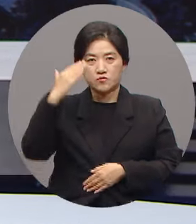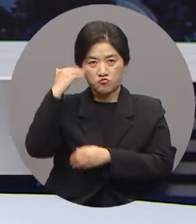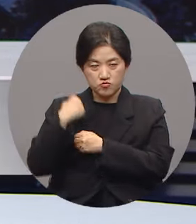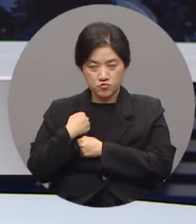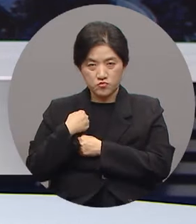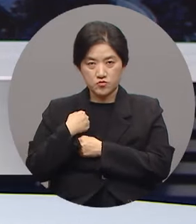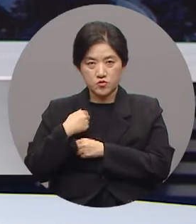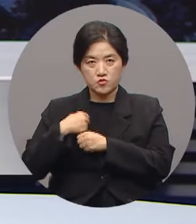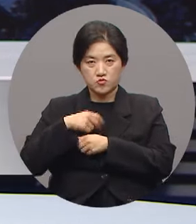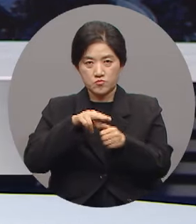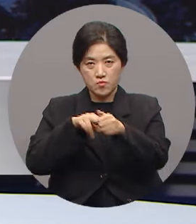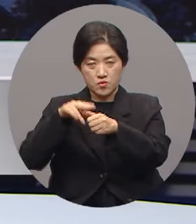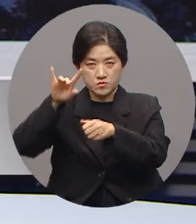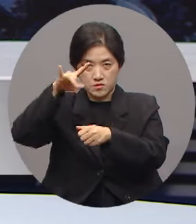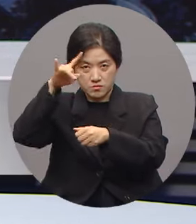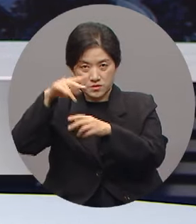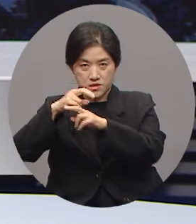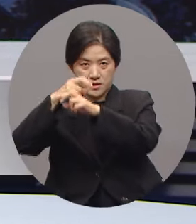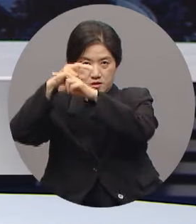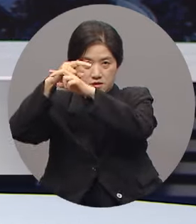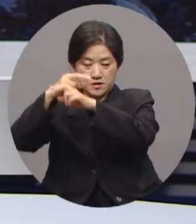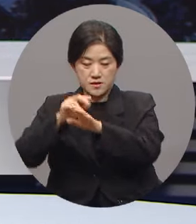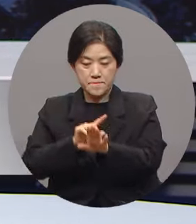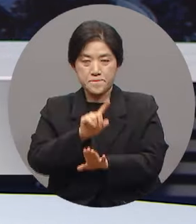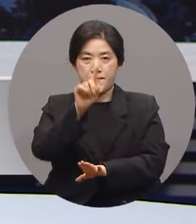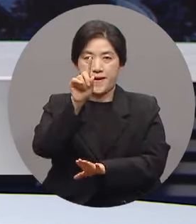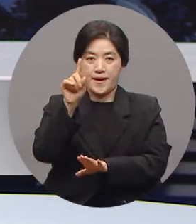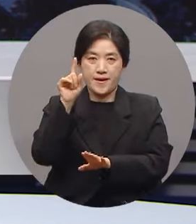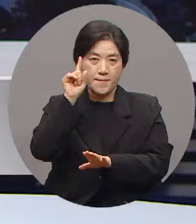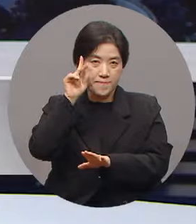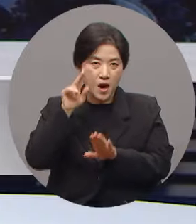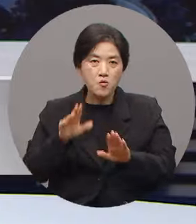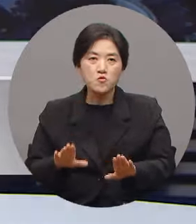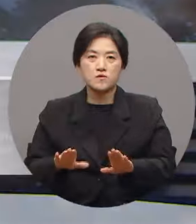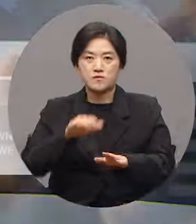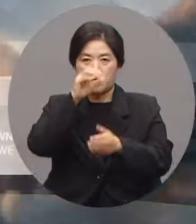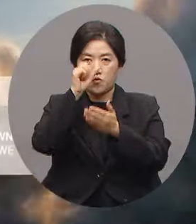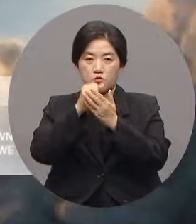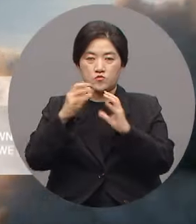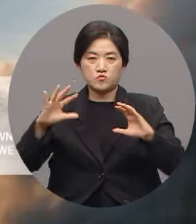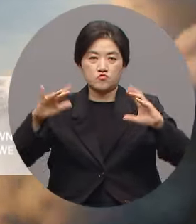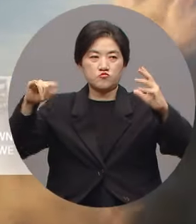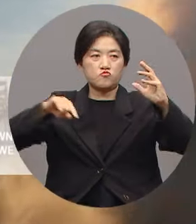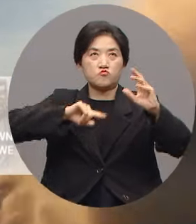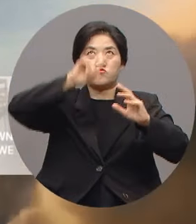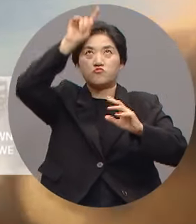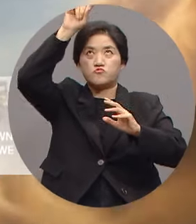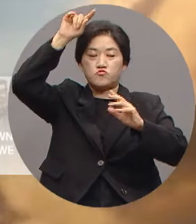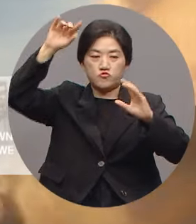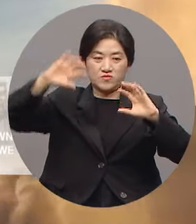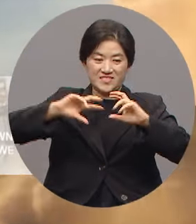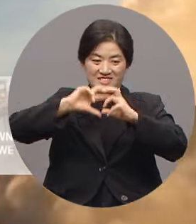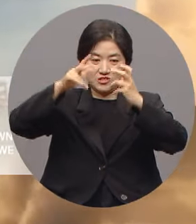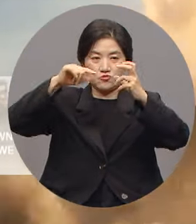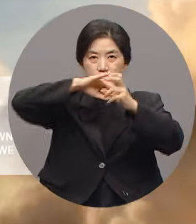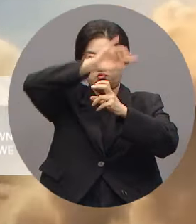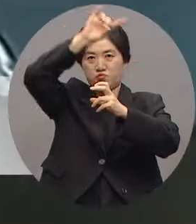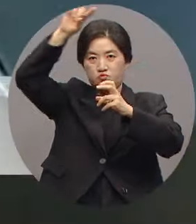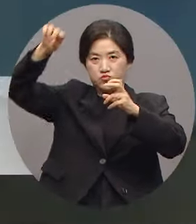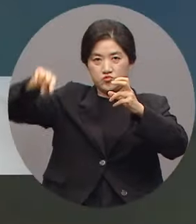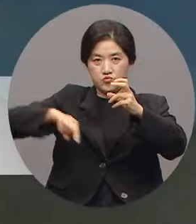우리군의 군사 정찰위성 2호기가 발사 이튿 날인 오늘 정상적으로 우주 궤도에 올라 국내 지상국과의